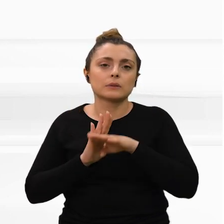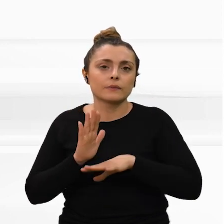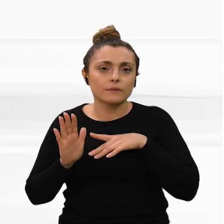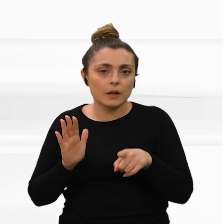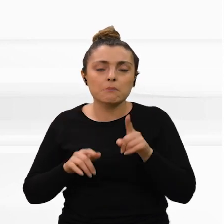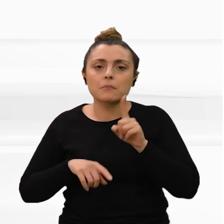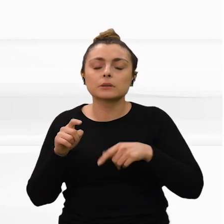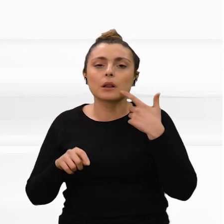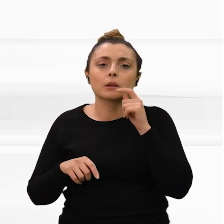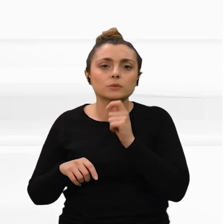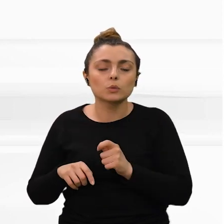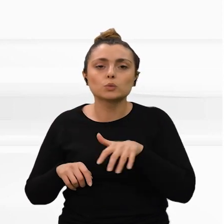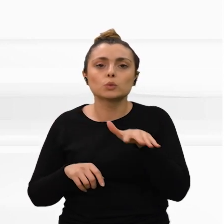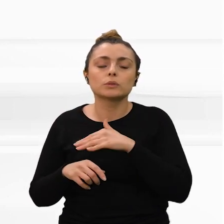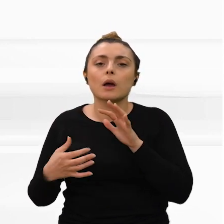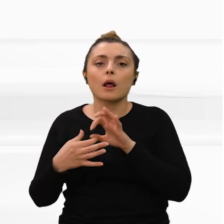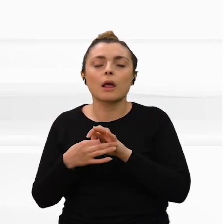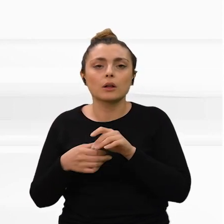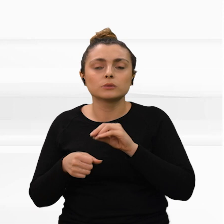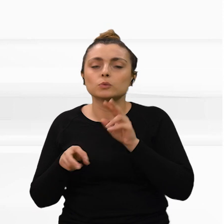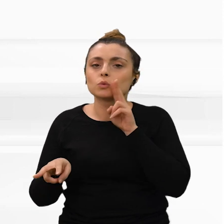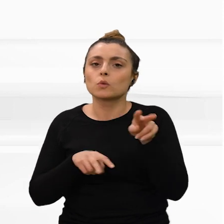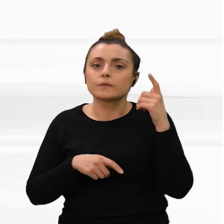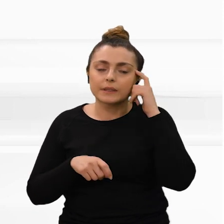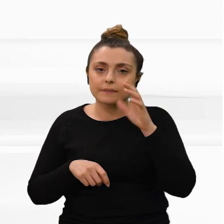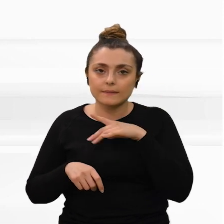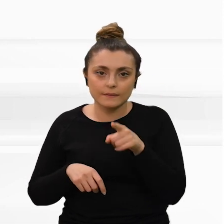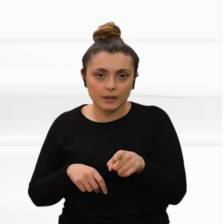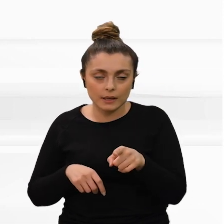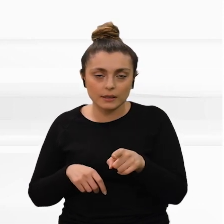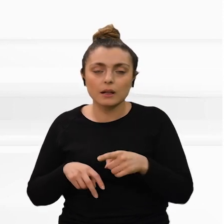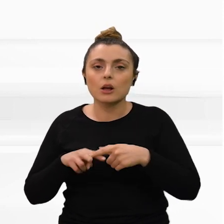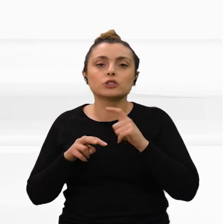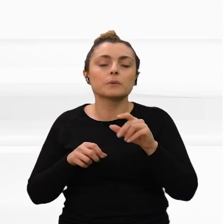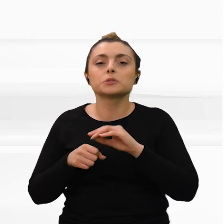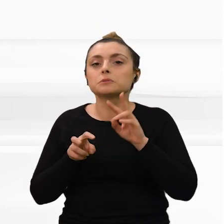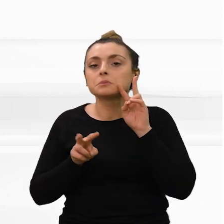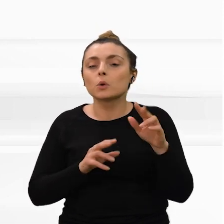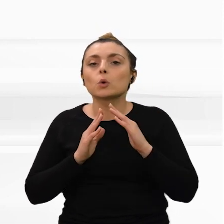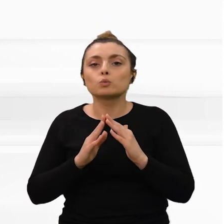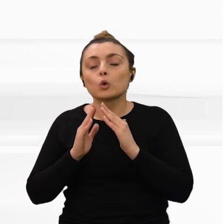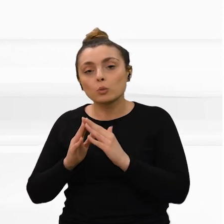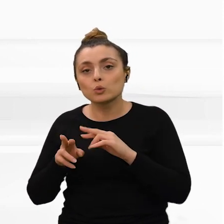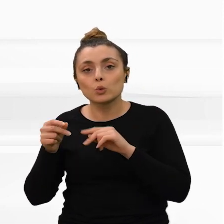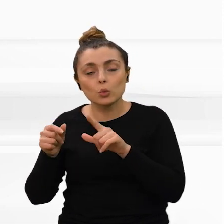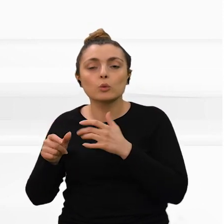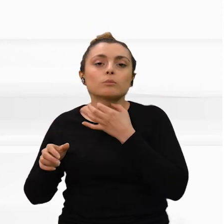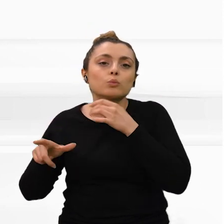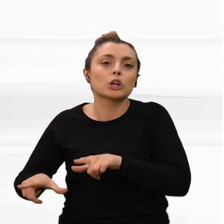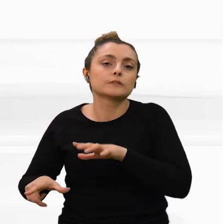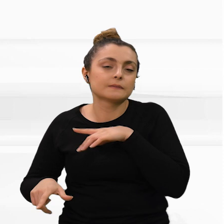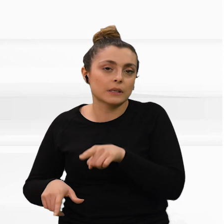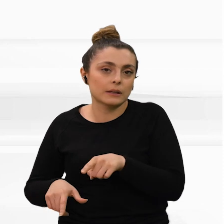niteliği taşır bazı atasözleri sosyal ilişkileri üzerine görüş Bildirir biraz seçeneğine bakalım Komşu komşunun külüne